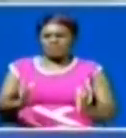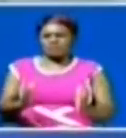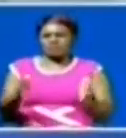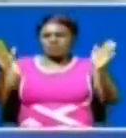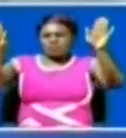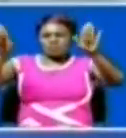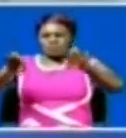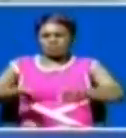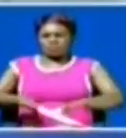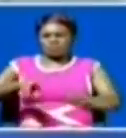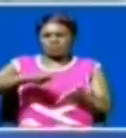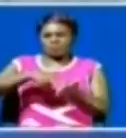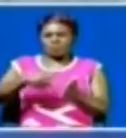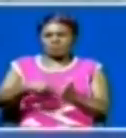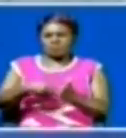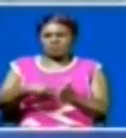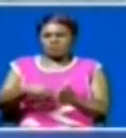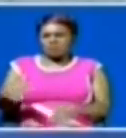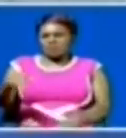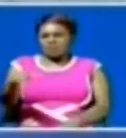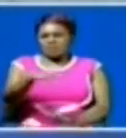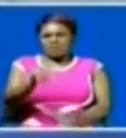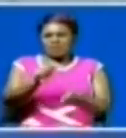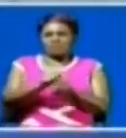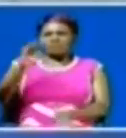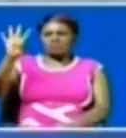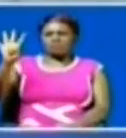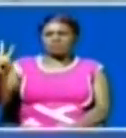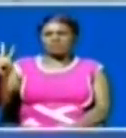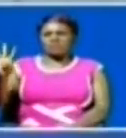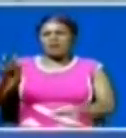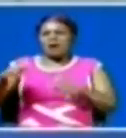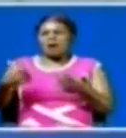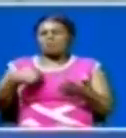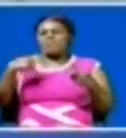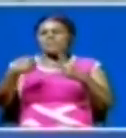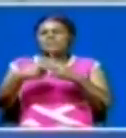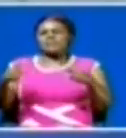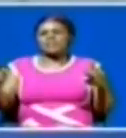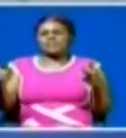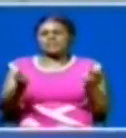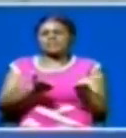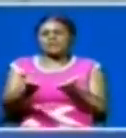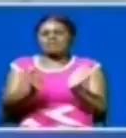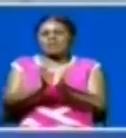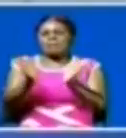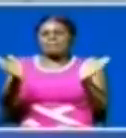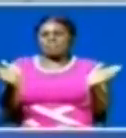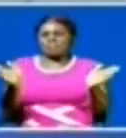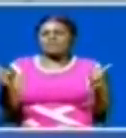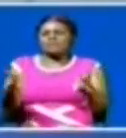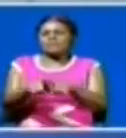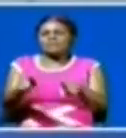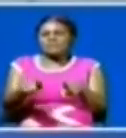lady ya Rift Valley Province, 14 districts. That is how I started to be with wananchi. Nikawa pia